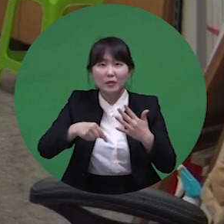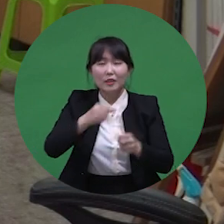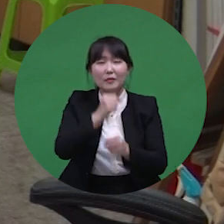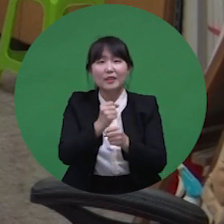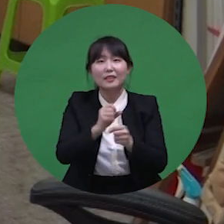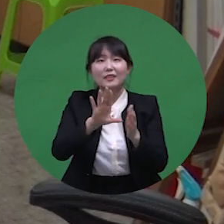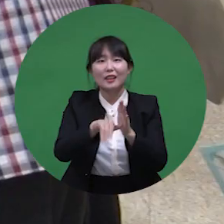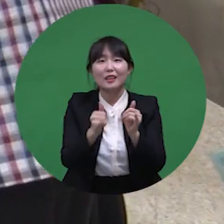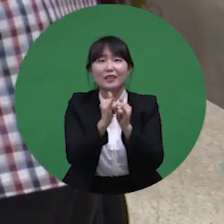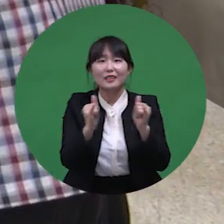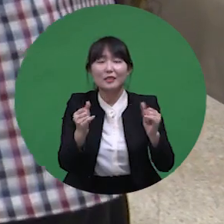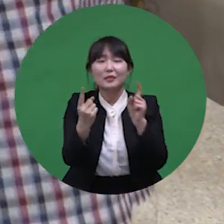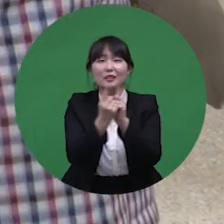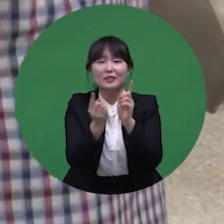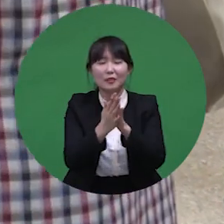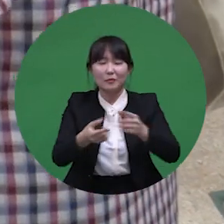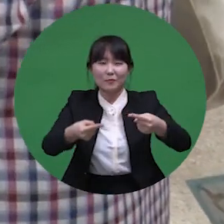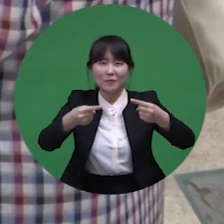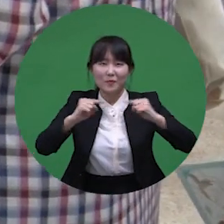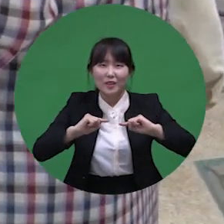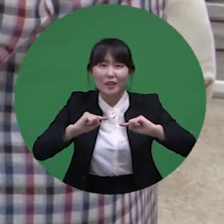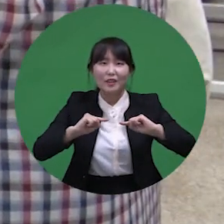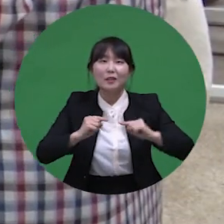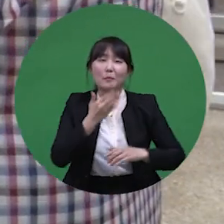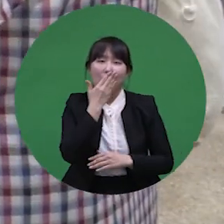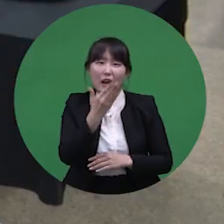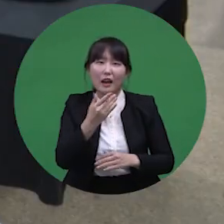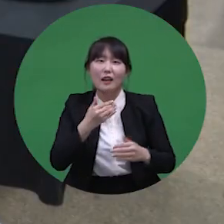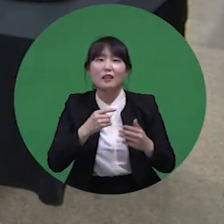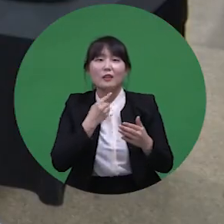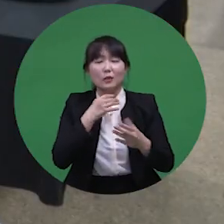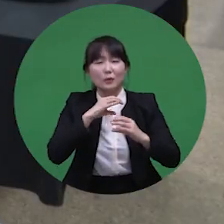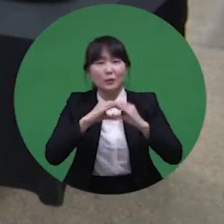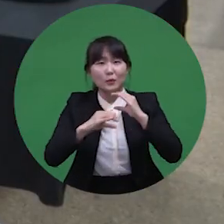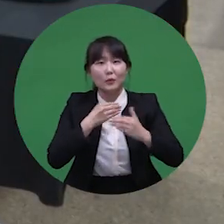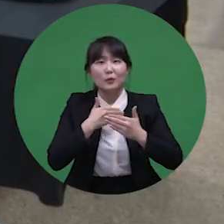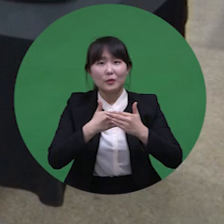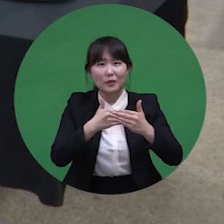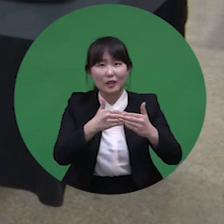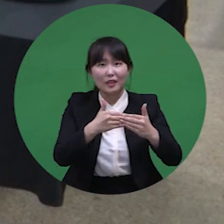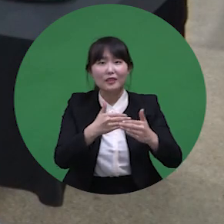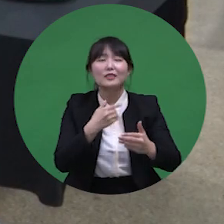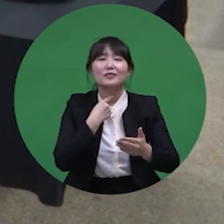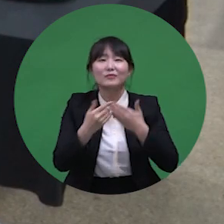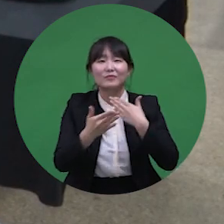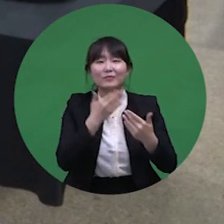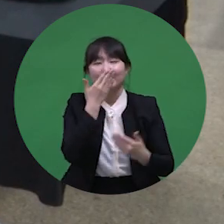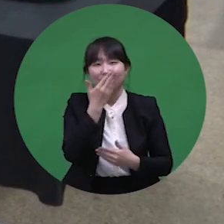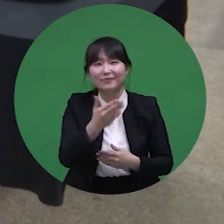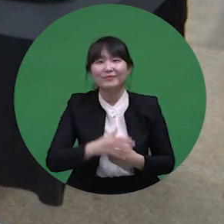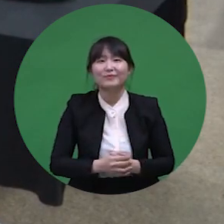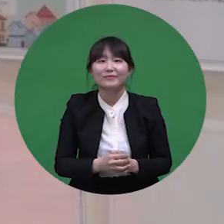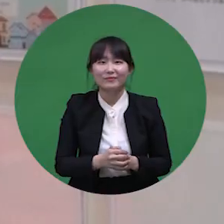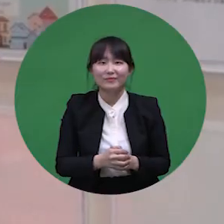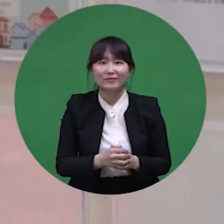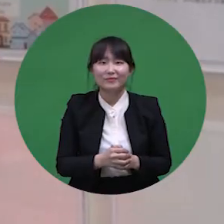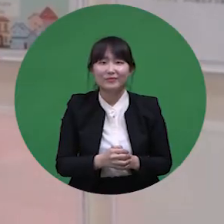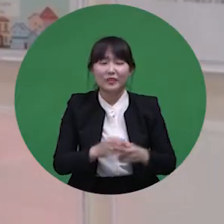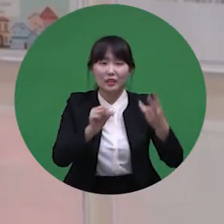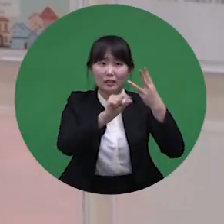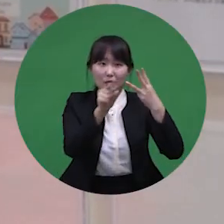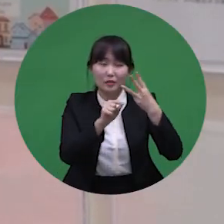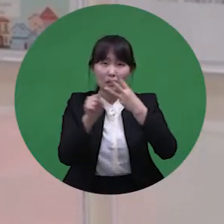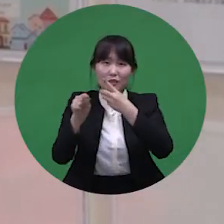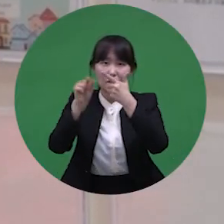마을활력소에서는 프로그램 기획 운영에 주민들이 직접 참여할 수 있어 소통과 화합의 과정을 경험해볼 수 있는데요.